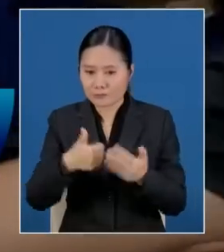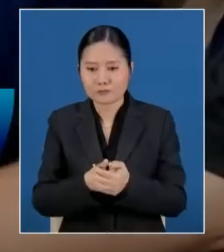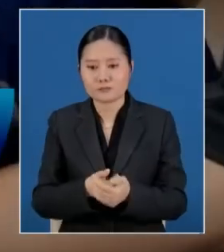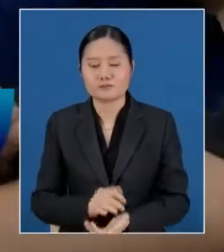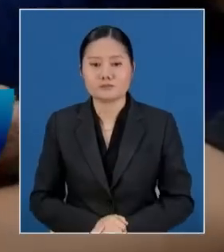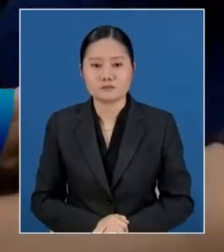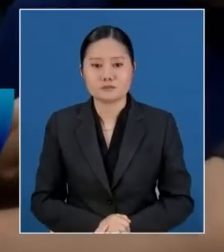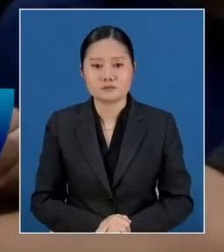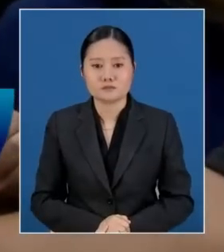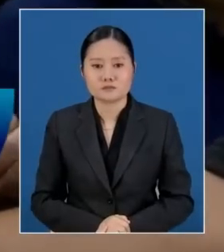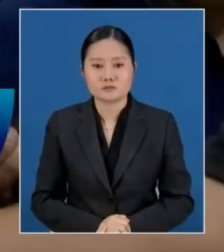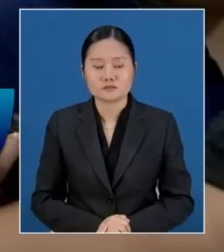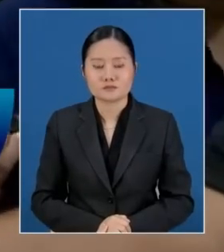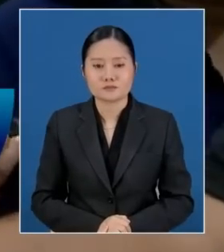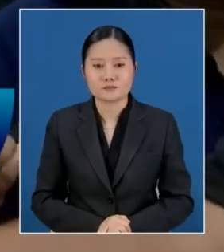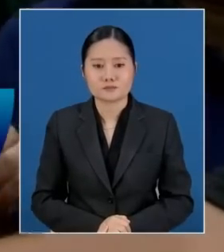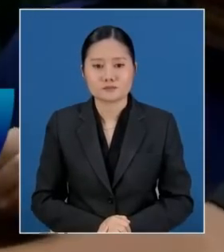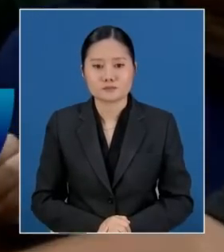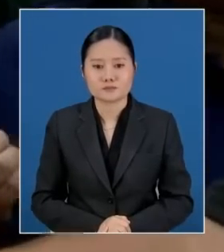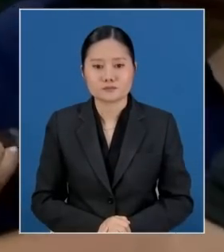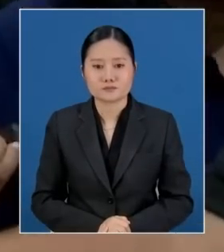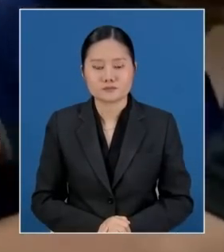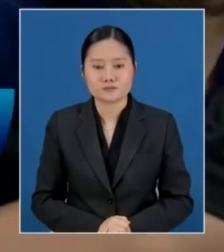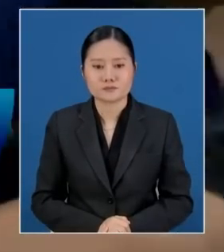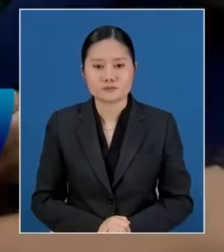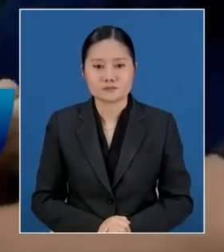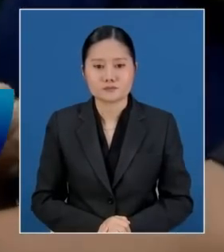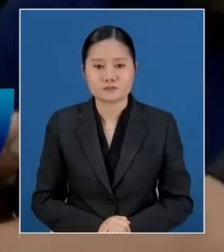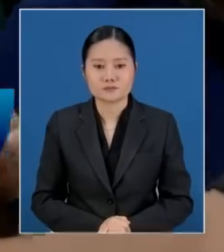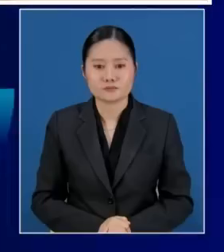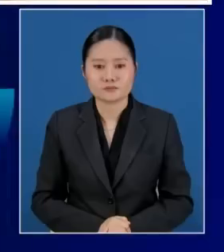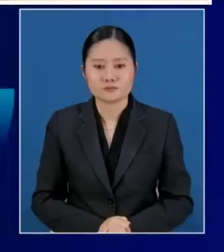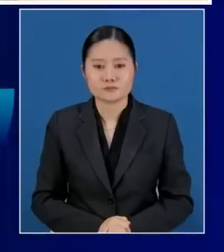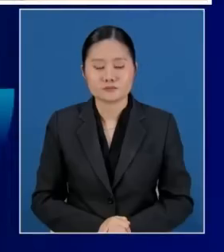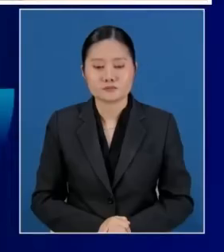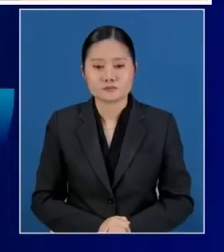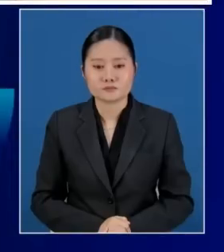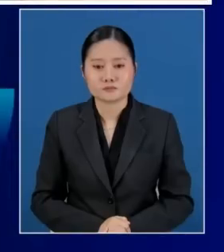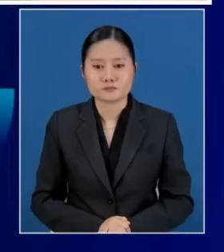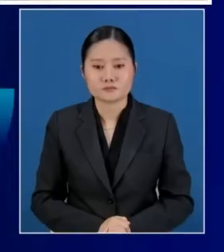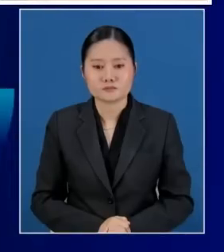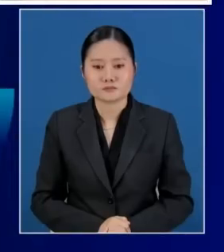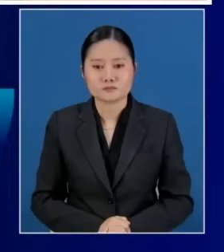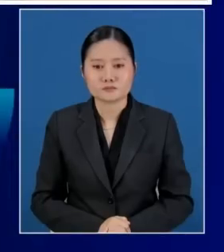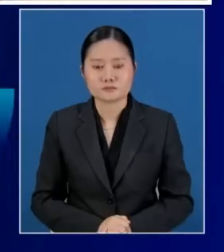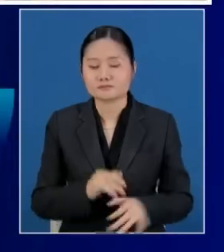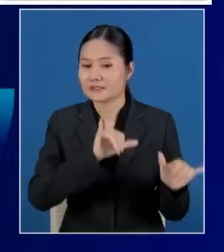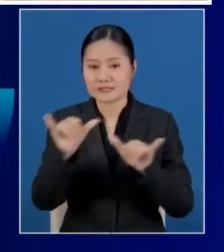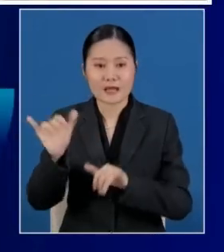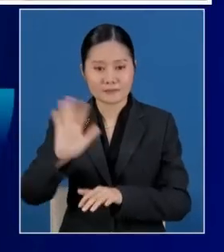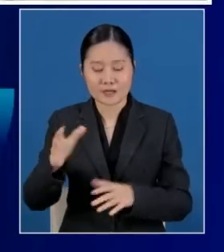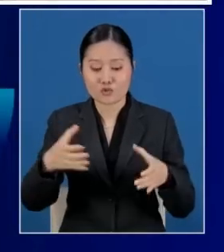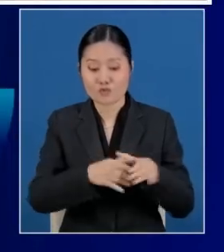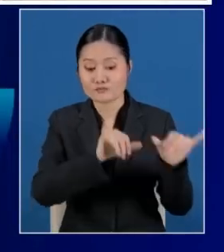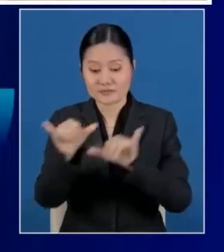กรรมวิธีเขาต้องถูกขับหรือไม่ก็ต้องลาออกไปเลือกใหม่นะมันย้ายไม่ได้ตอนนี้ย้ายพรรค